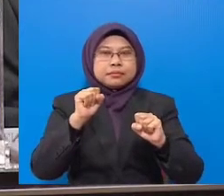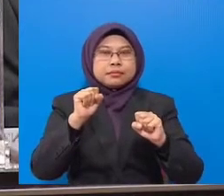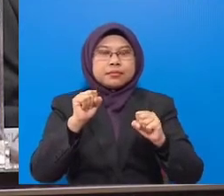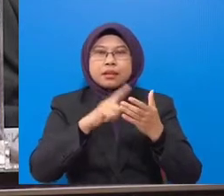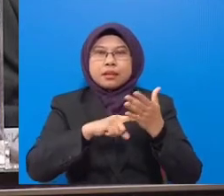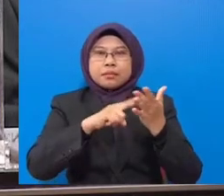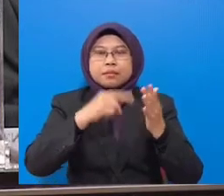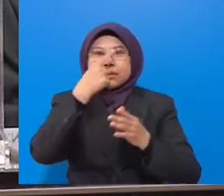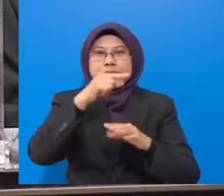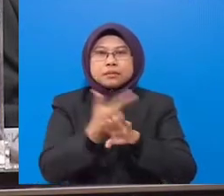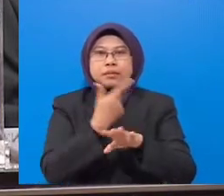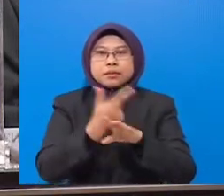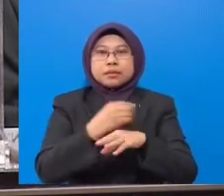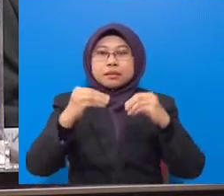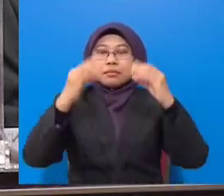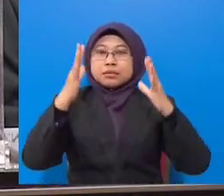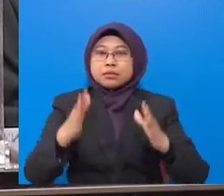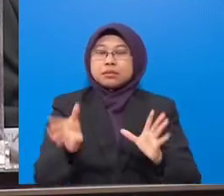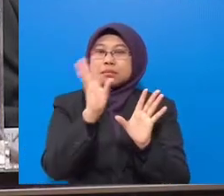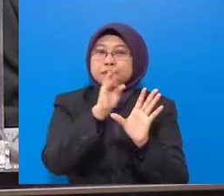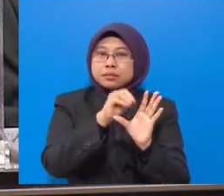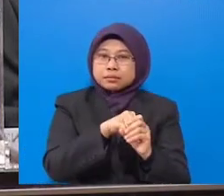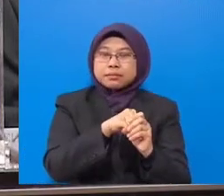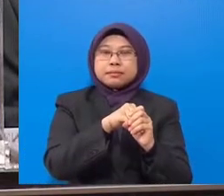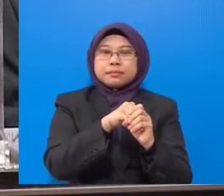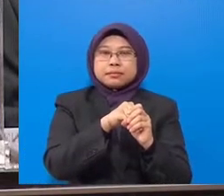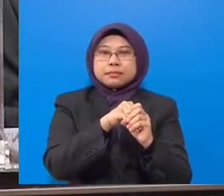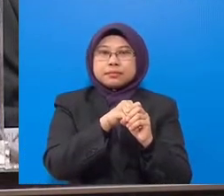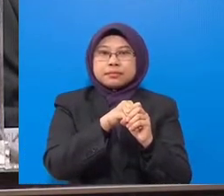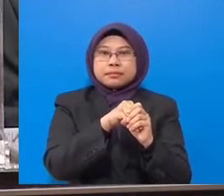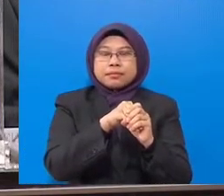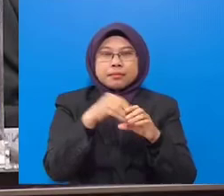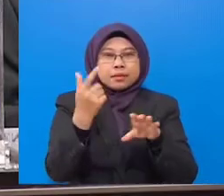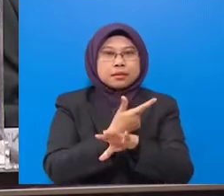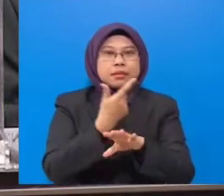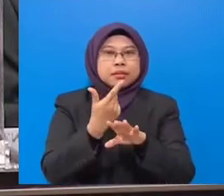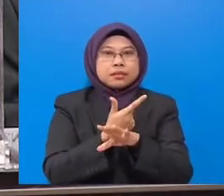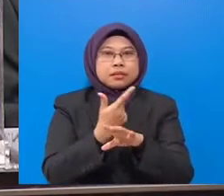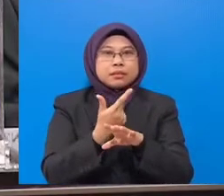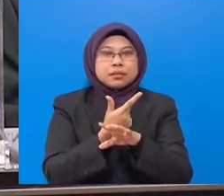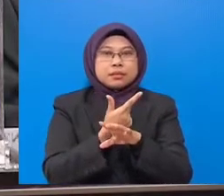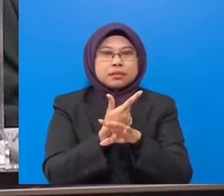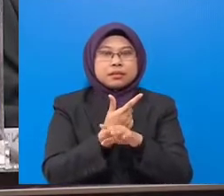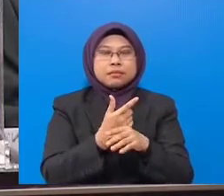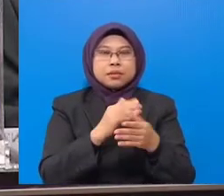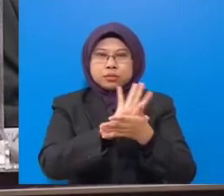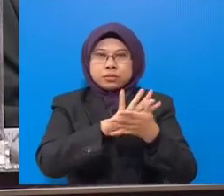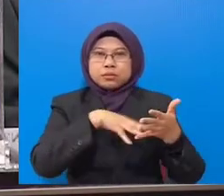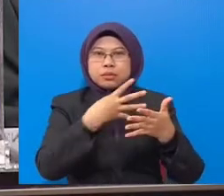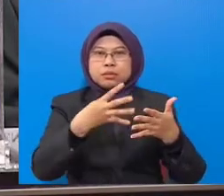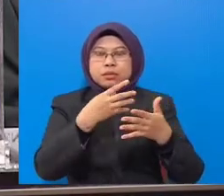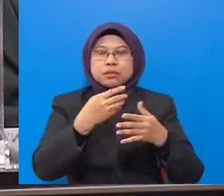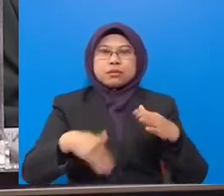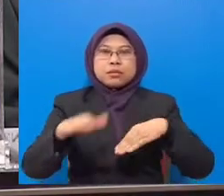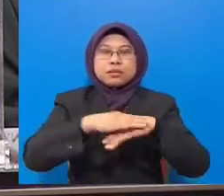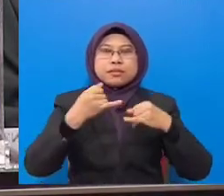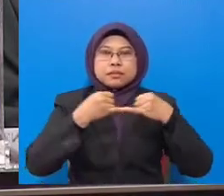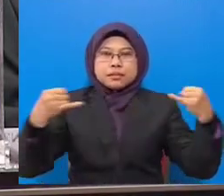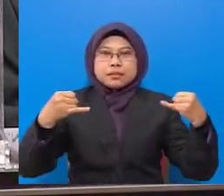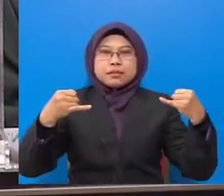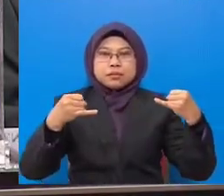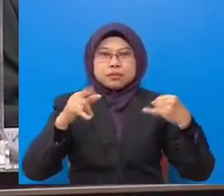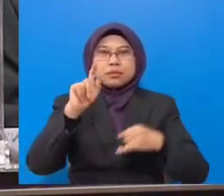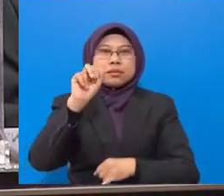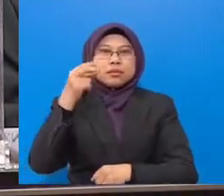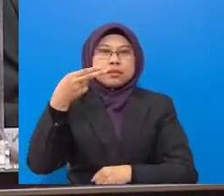inisiatif untuk latihan perguruan termasuk latihan secara berkala atas talian untuk sekolah Tahfidz